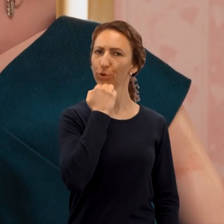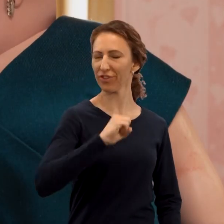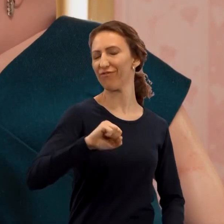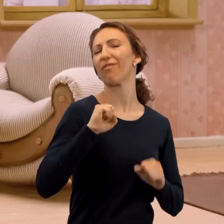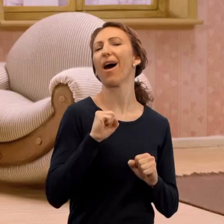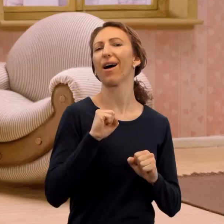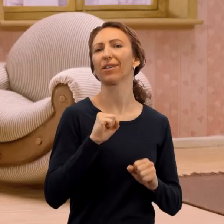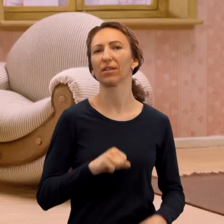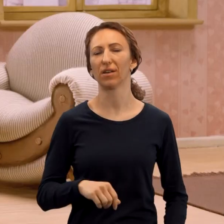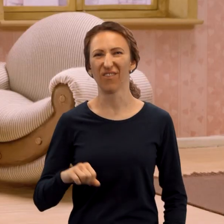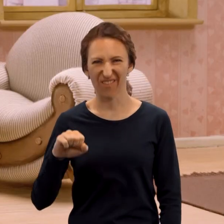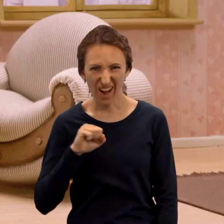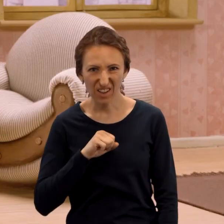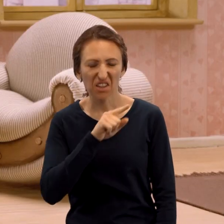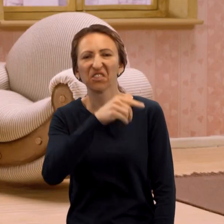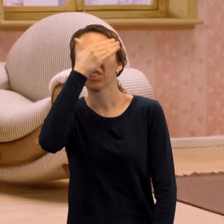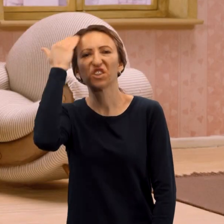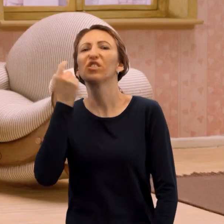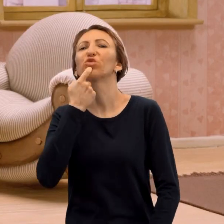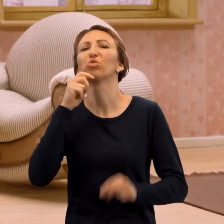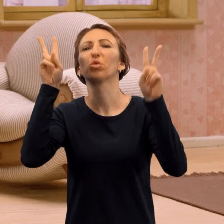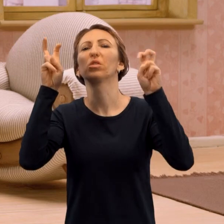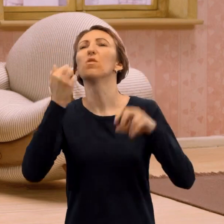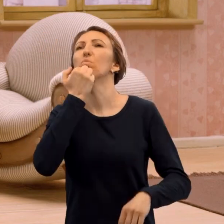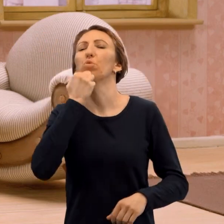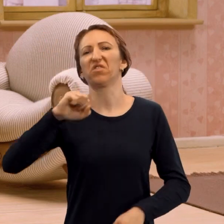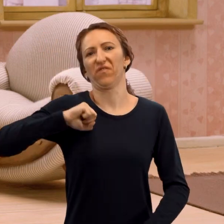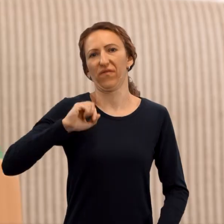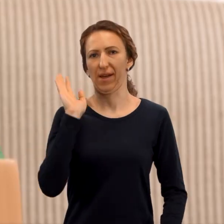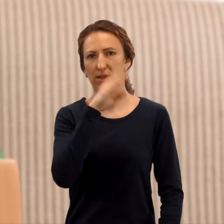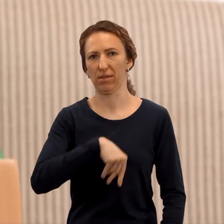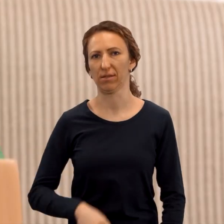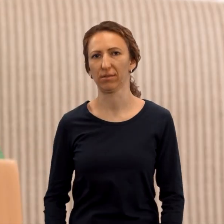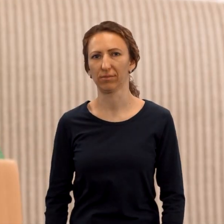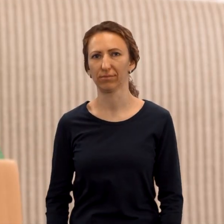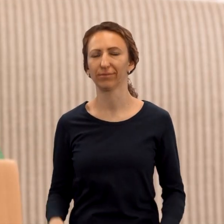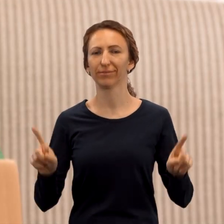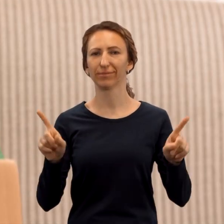Fajne są te buty. Fajne? To ty nie wiesz, co to są fajne buty.